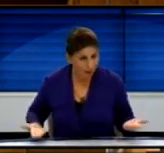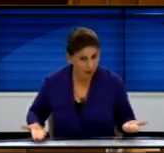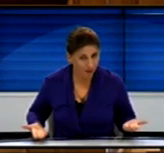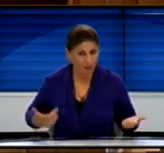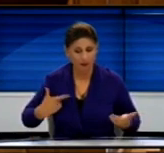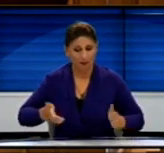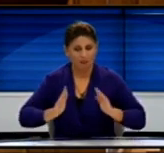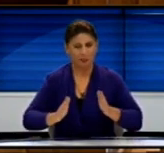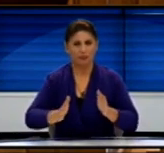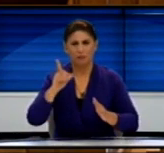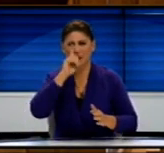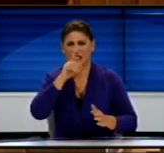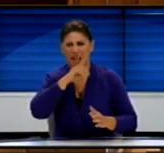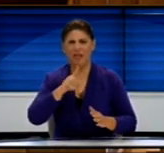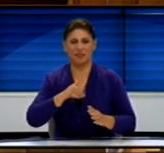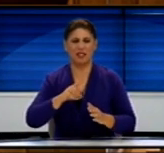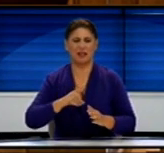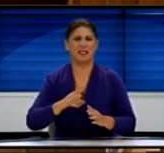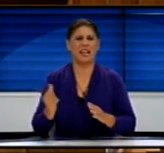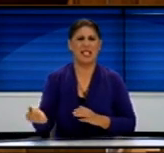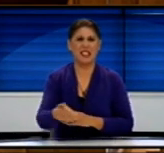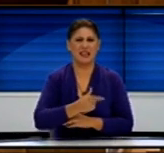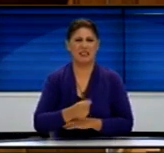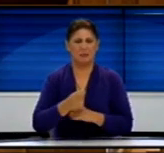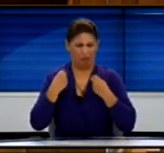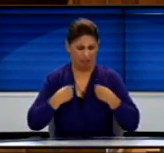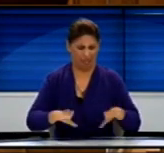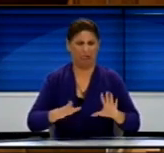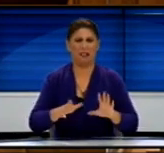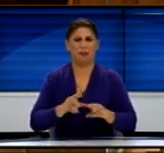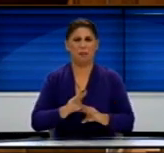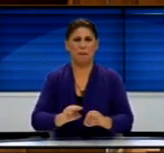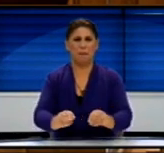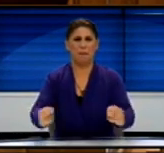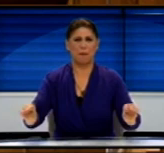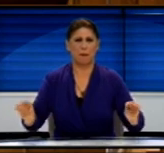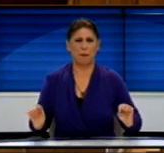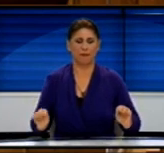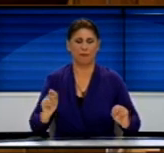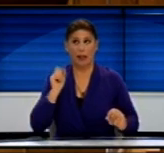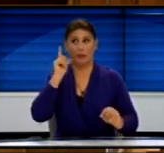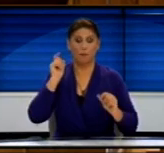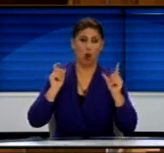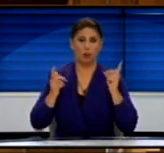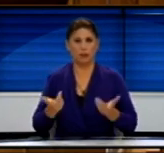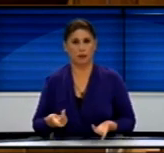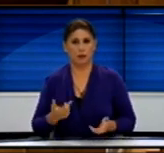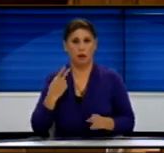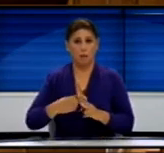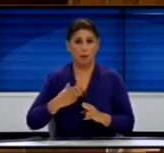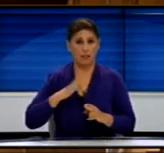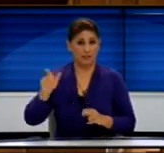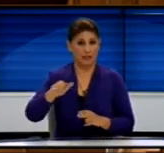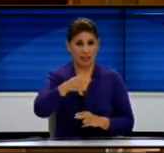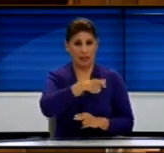συνεχίσετε τα fake news και τις χυδαίες διαρροές για τη δημιουργία ευκαιριακών εντυπώσεων, μάλιστα από επίσημα